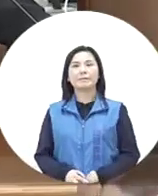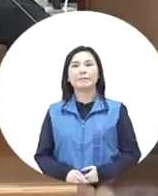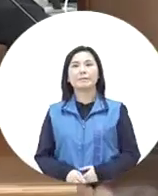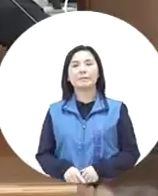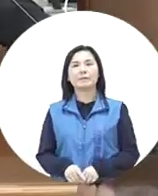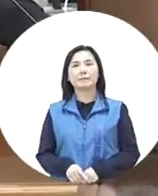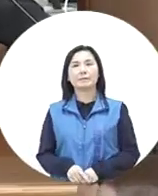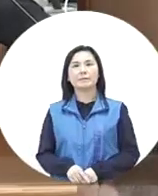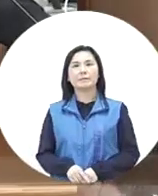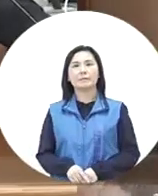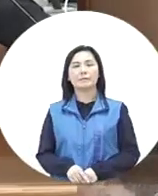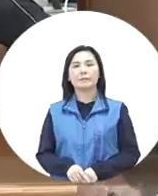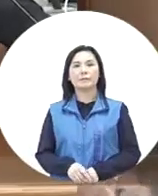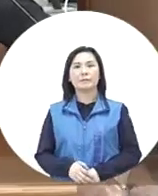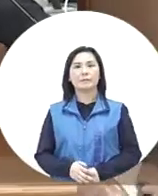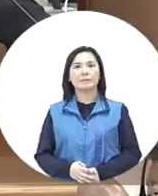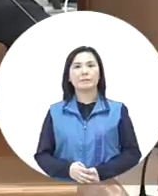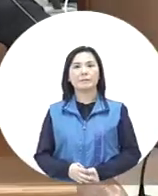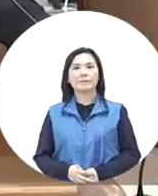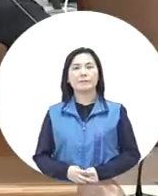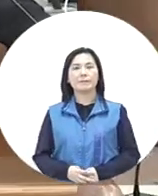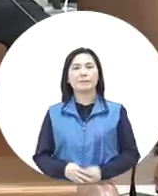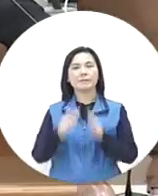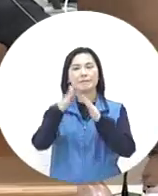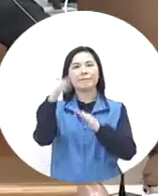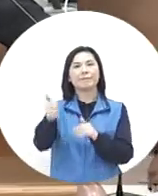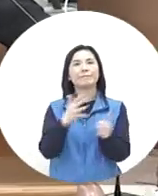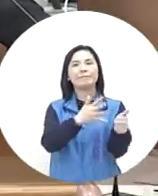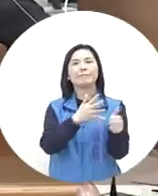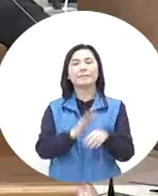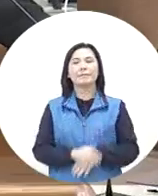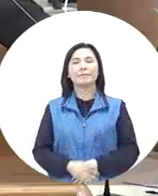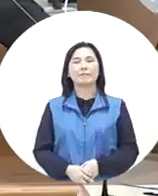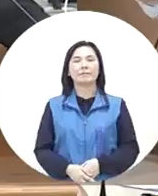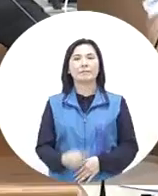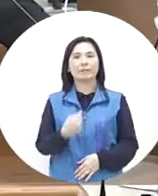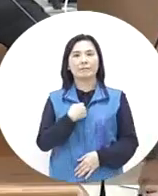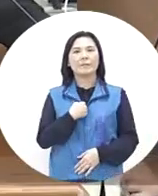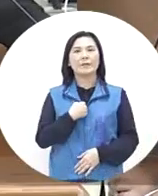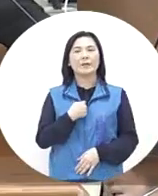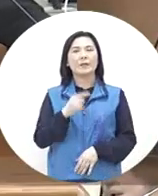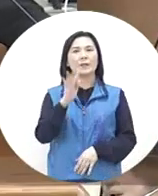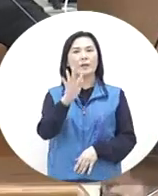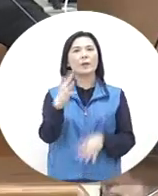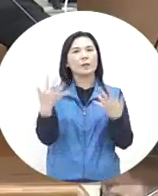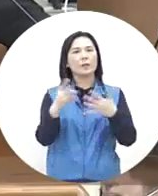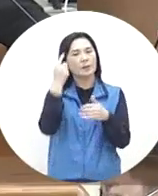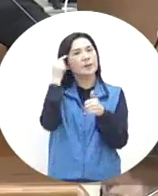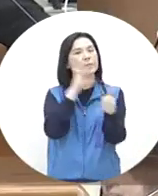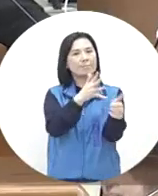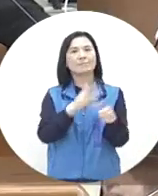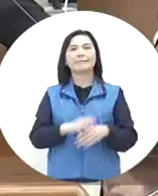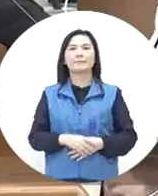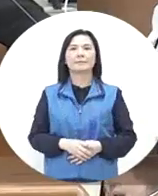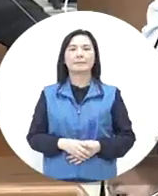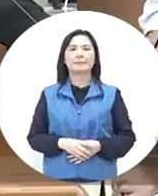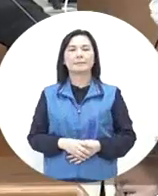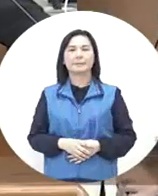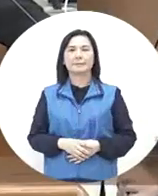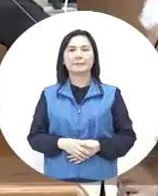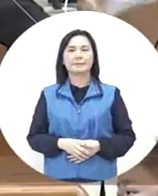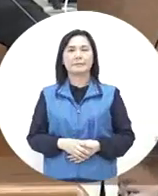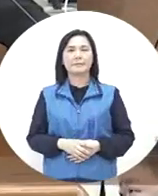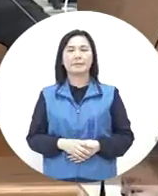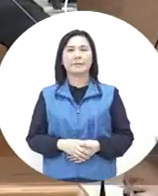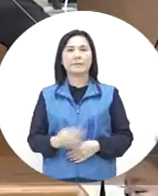样哦。啊，市长，其实啊，本席其实有些问题也想跟你请教啦。那其实，在